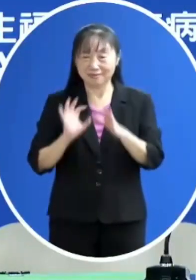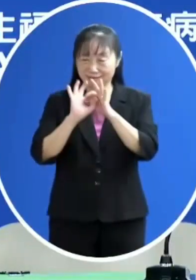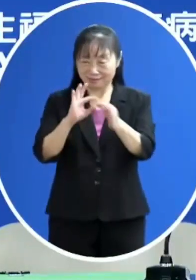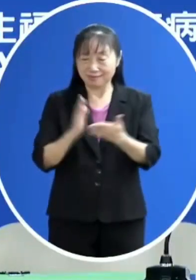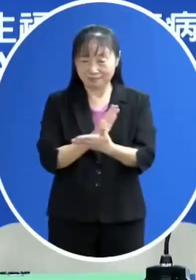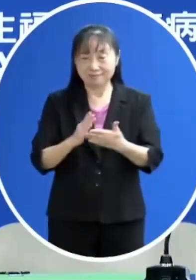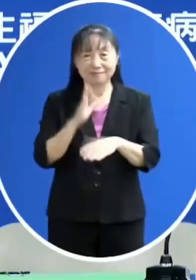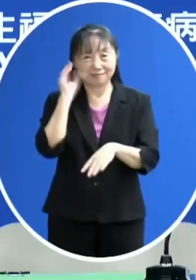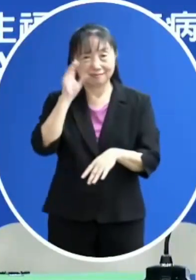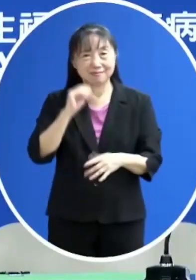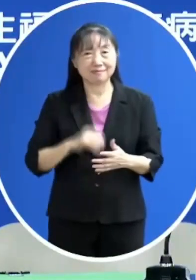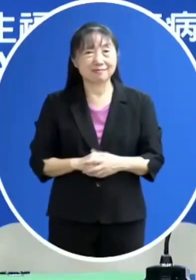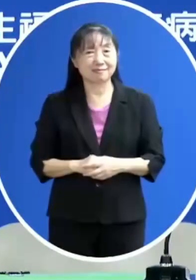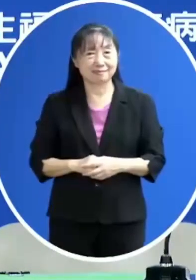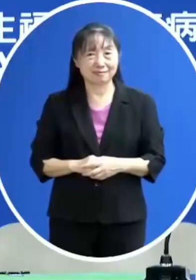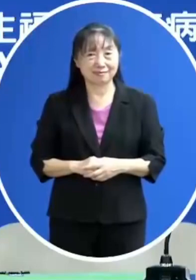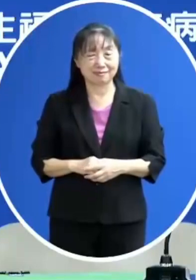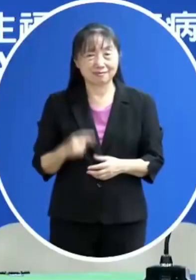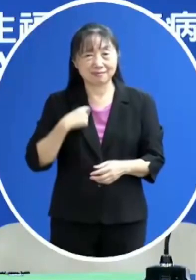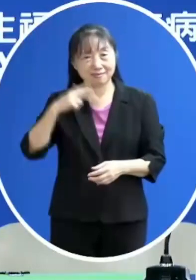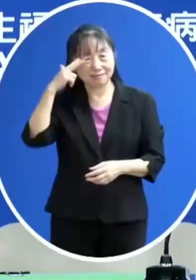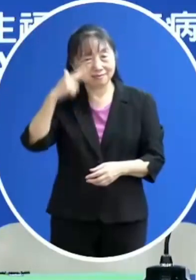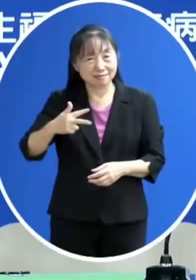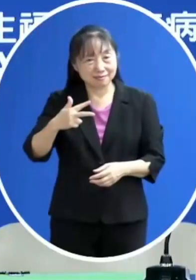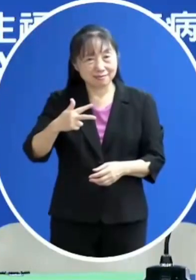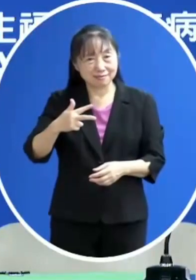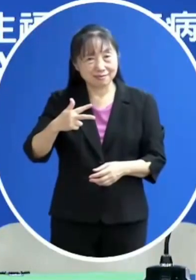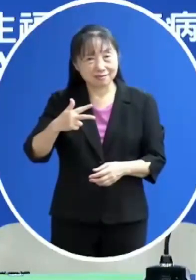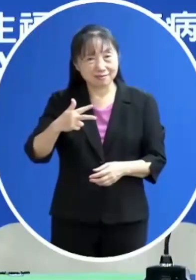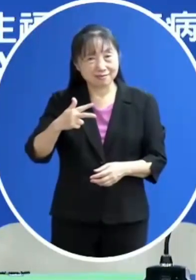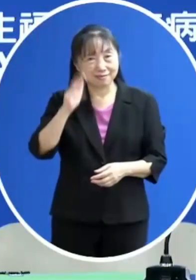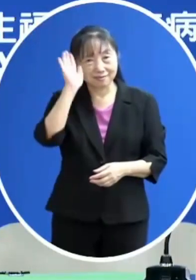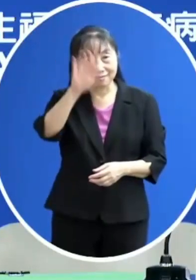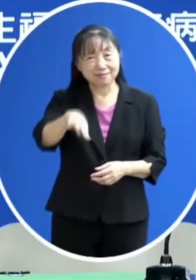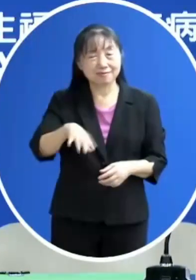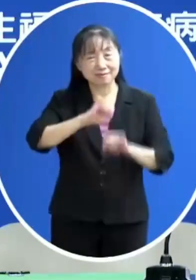估当中。那另外就是说，我觉得下周在之后再宣布的机会比较大一点哈。